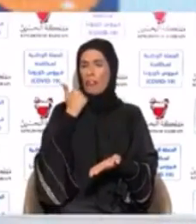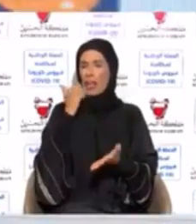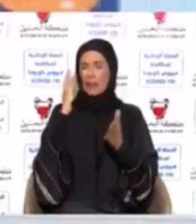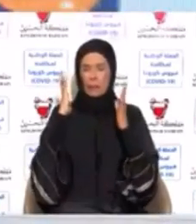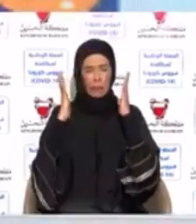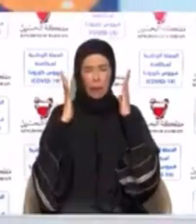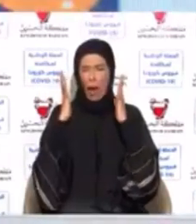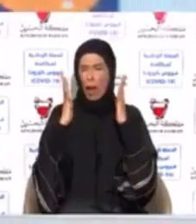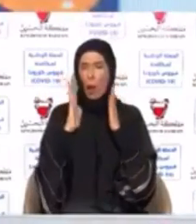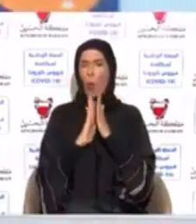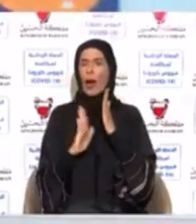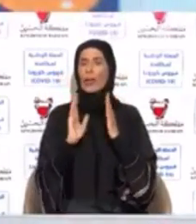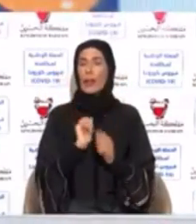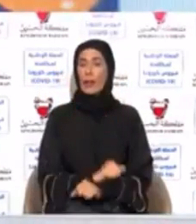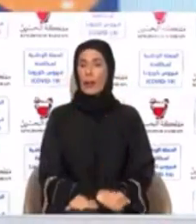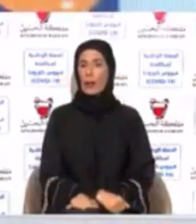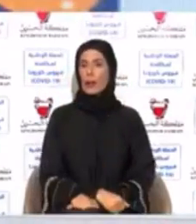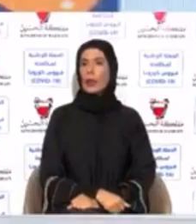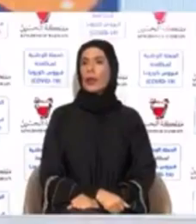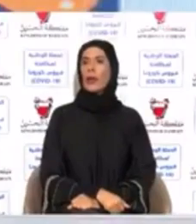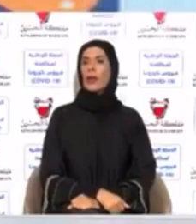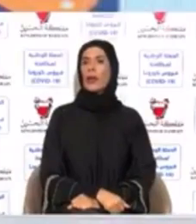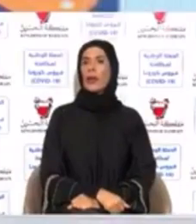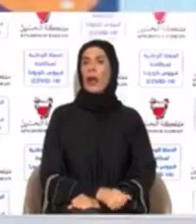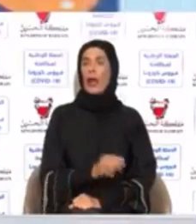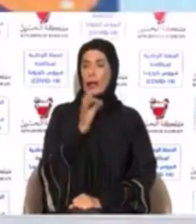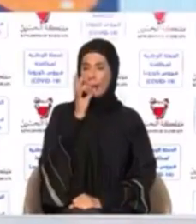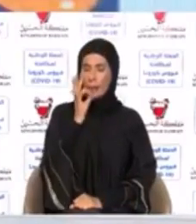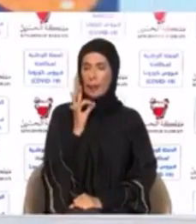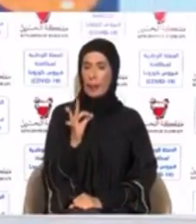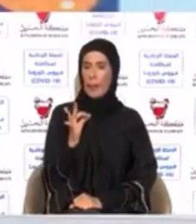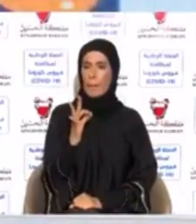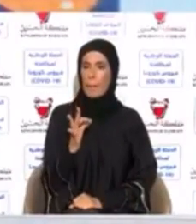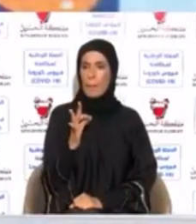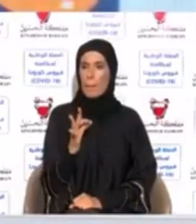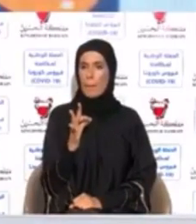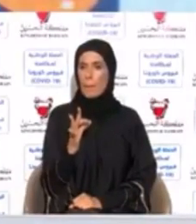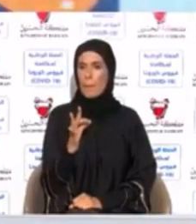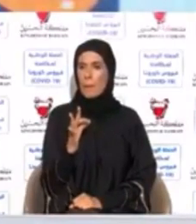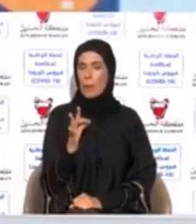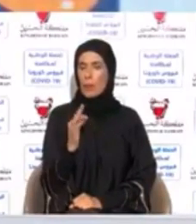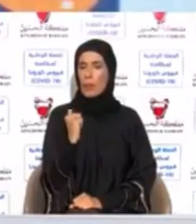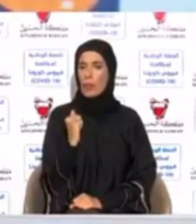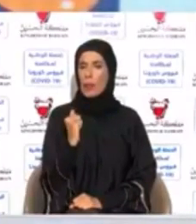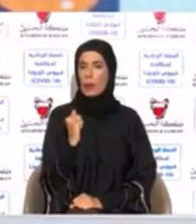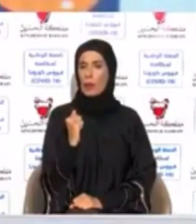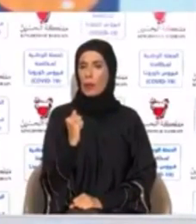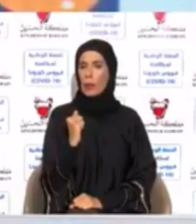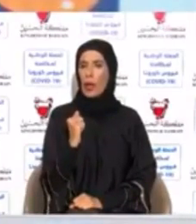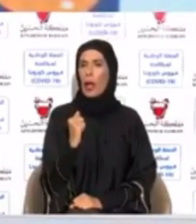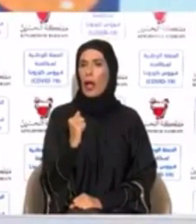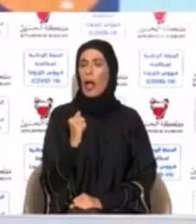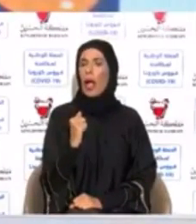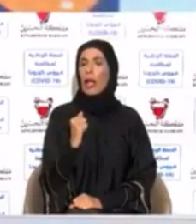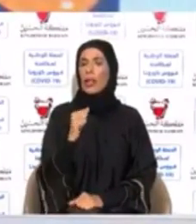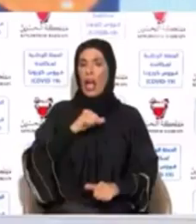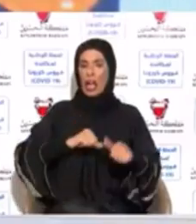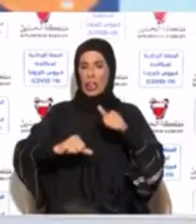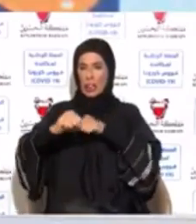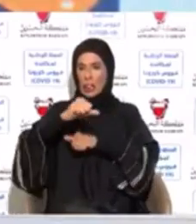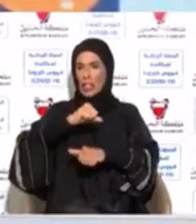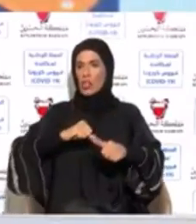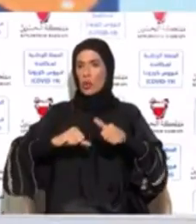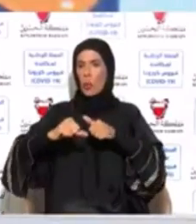قلق؟ طيب، أحب أؤكد أن من الطبيعي في أي تجارب سريرية هناك